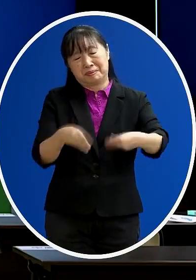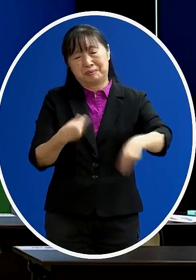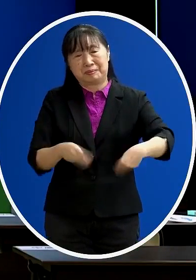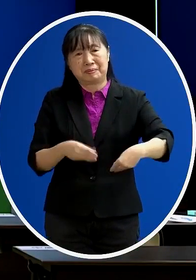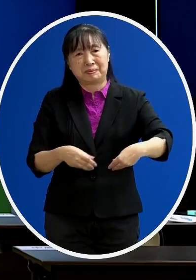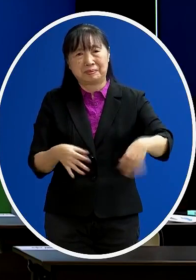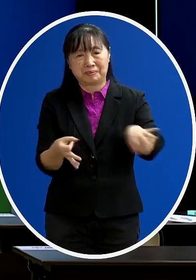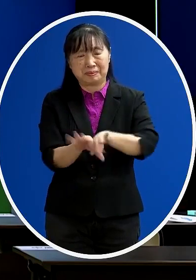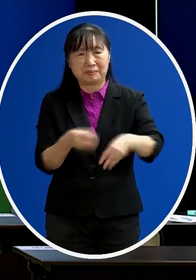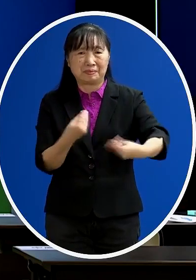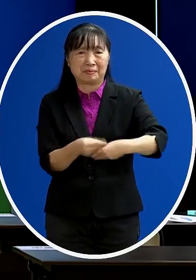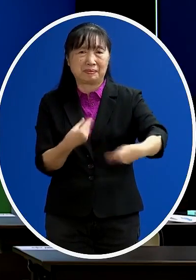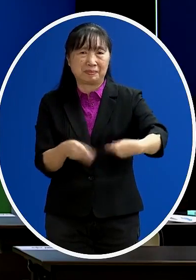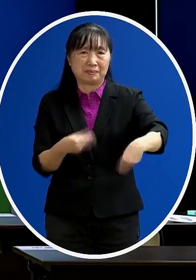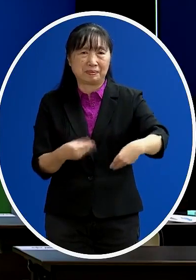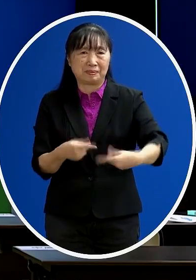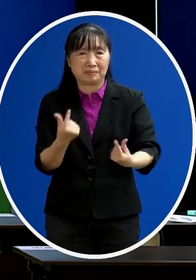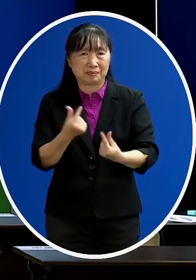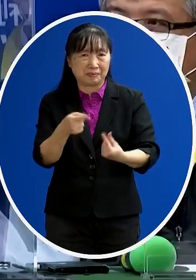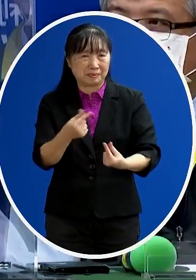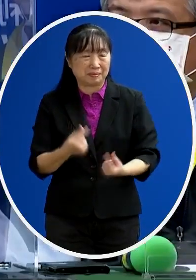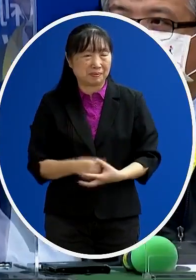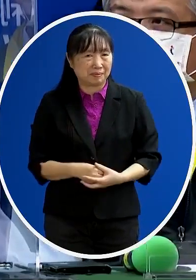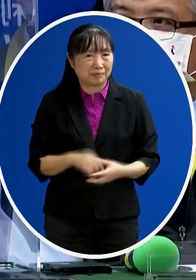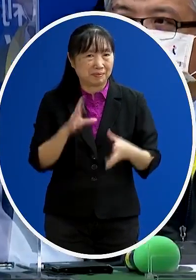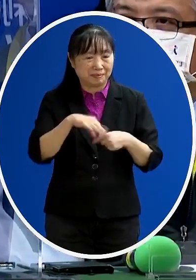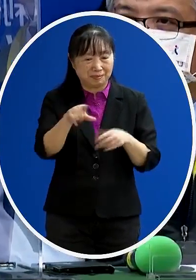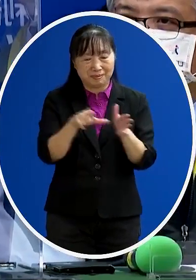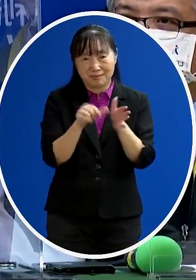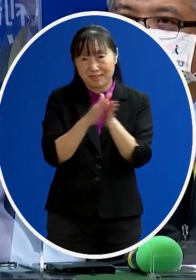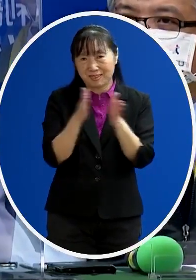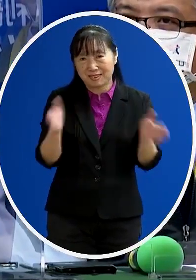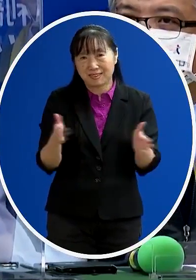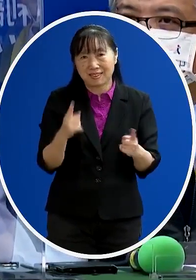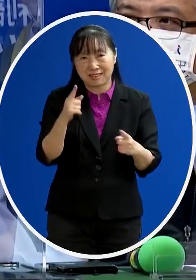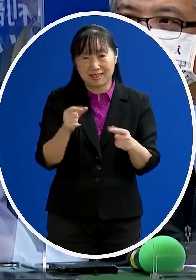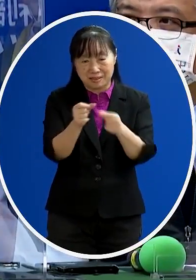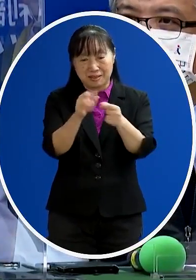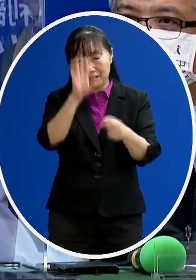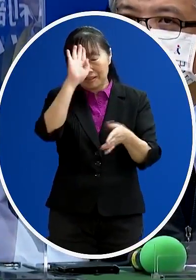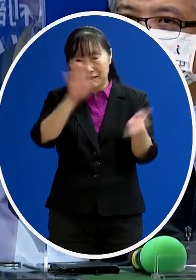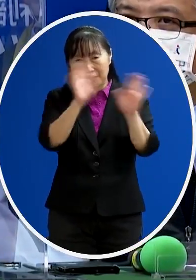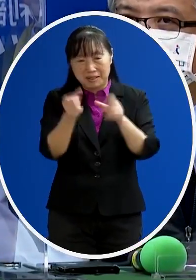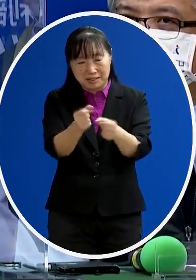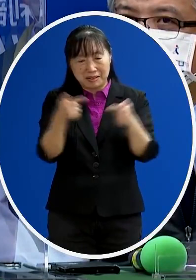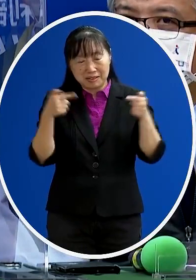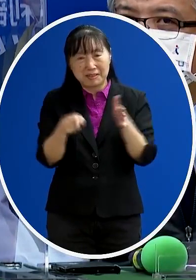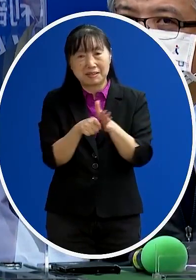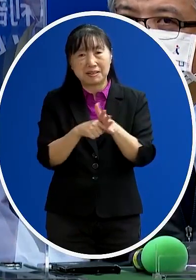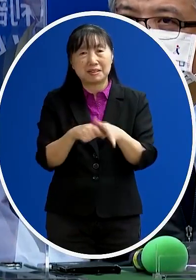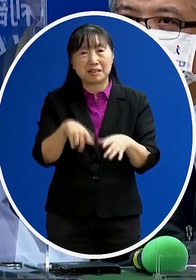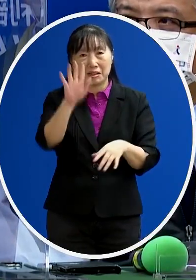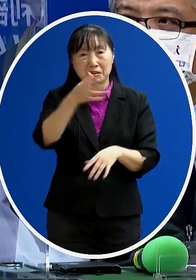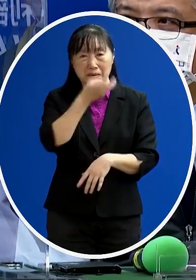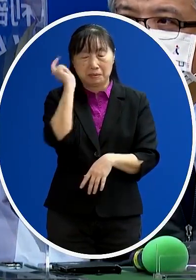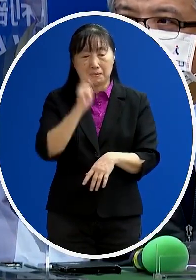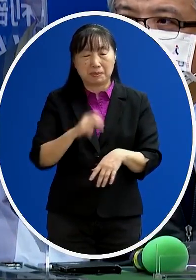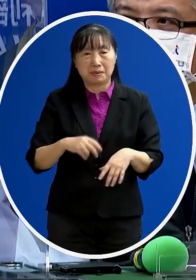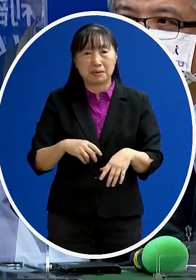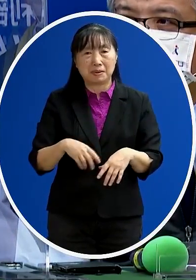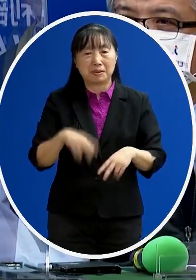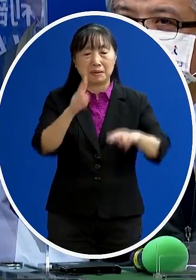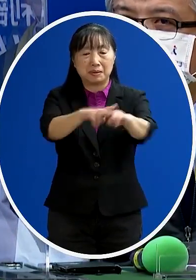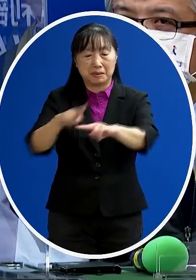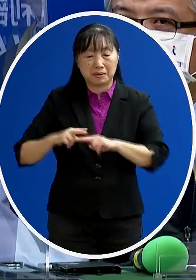吧。 因为那段时间这个疫情比较高峰的时候，曾经有发生这个麻将群聚的